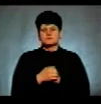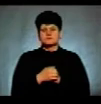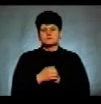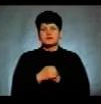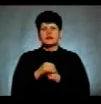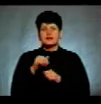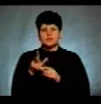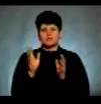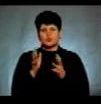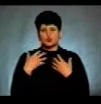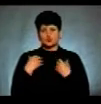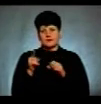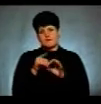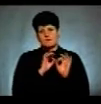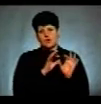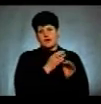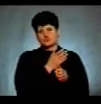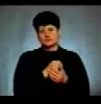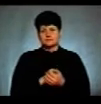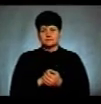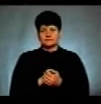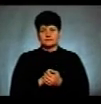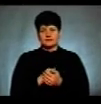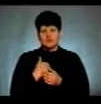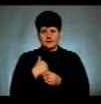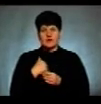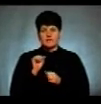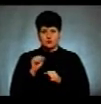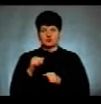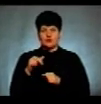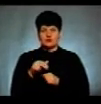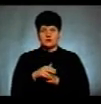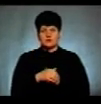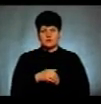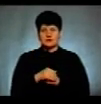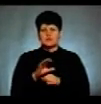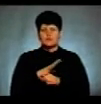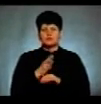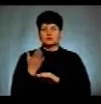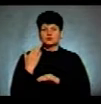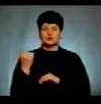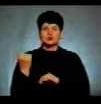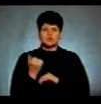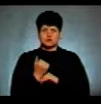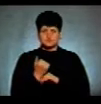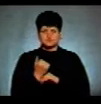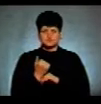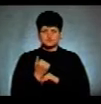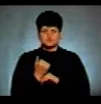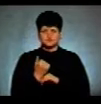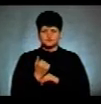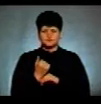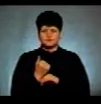Йдіть в охорону здоров'я, хай вам пояснять. А я годен ходити? Я був на тому тижні,